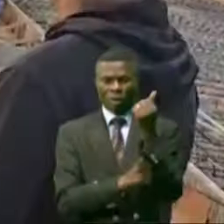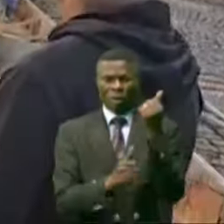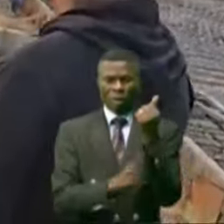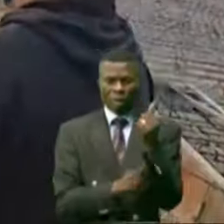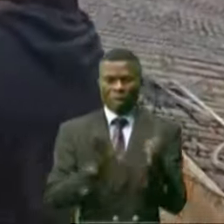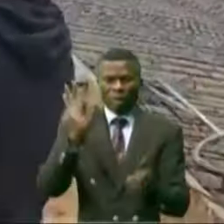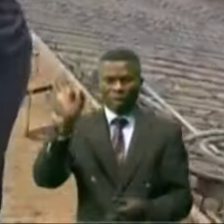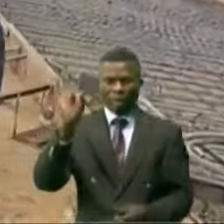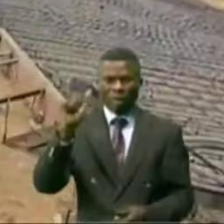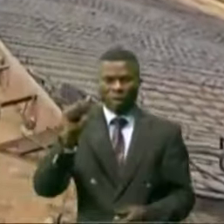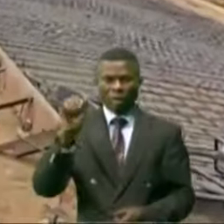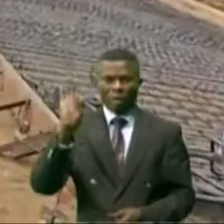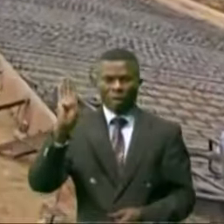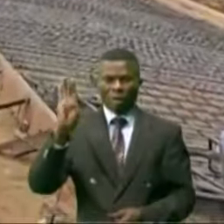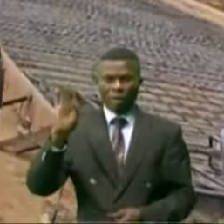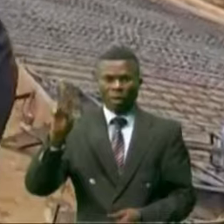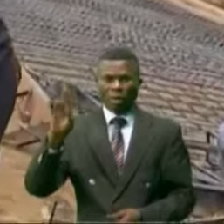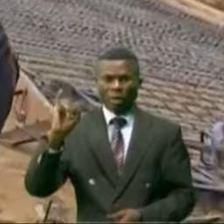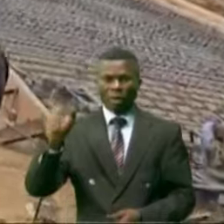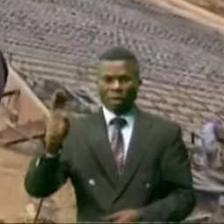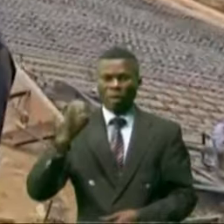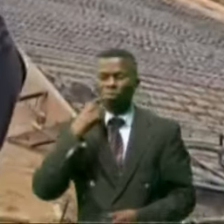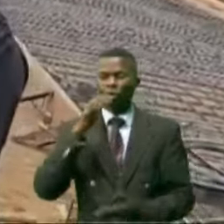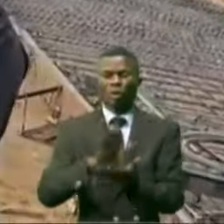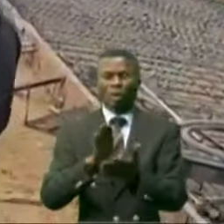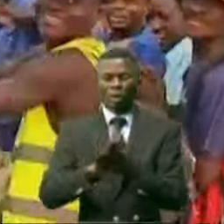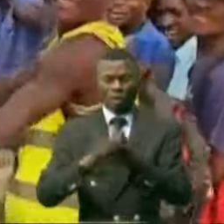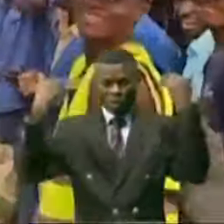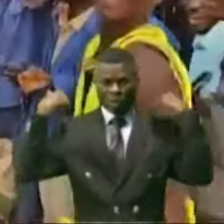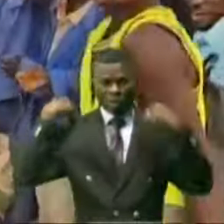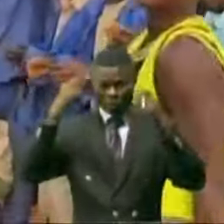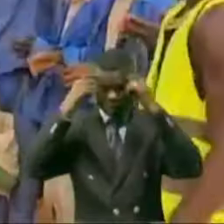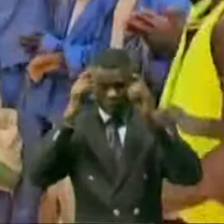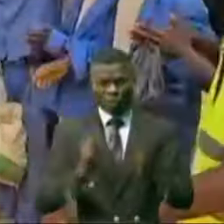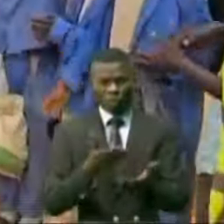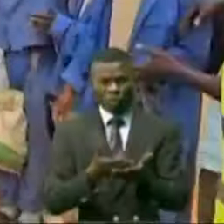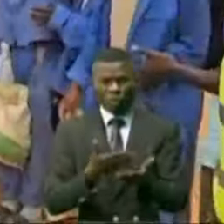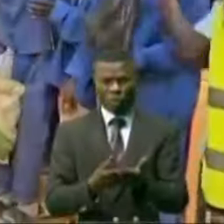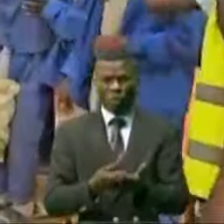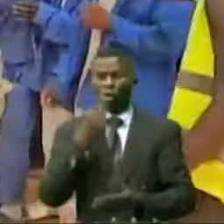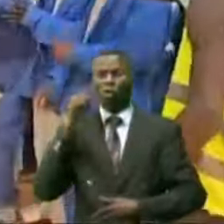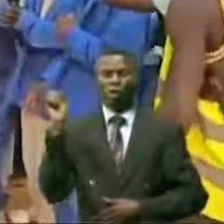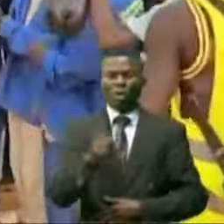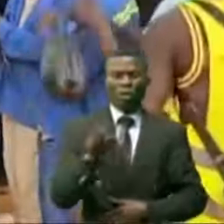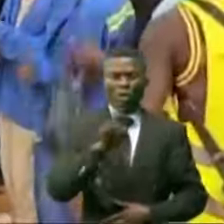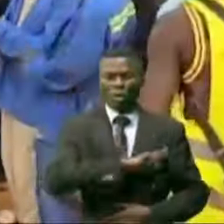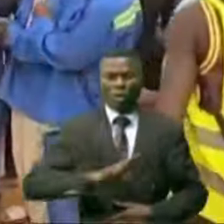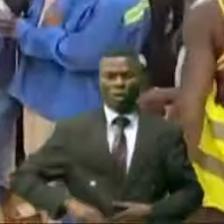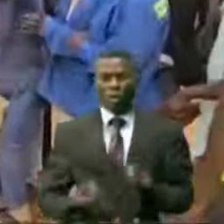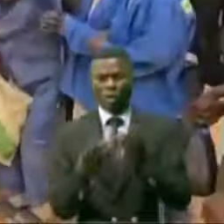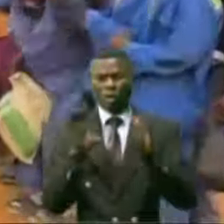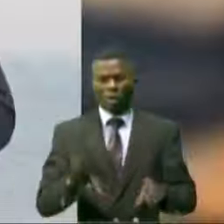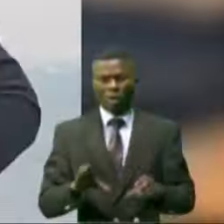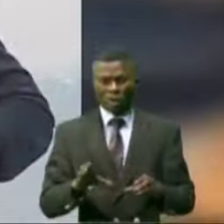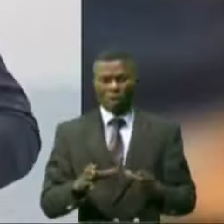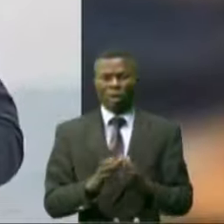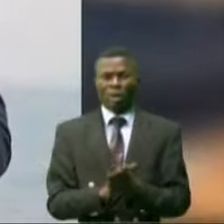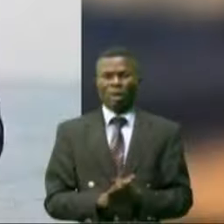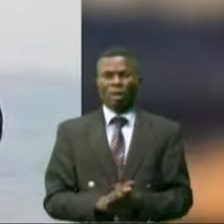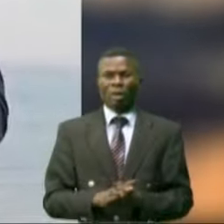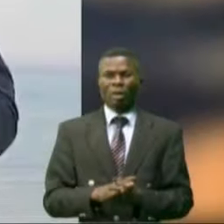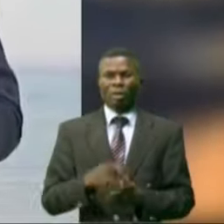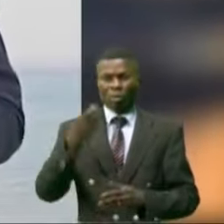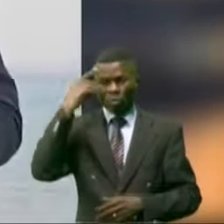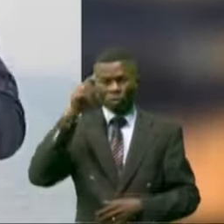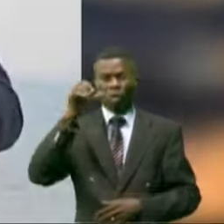Puella, en visite sur les sites, félicite le chef de l'État pour sa détermination d'imposer la République démocratique du Congo en haute mer. Non seulement